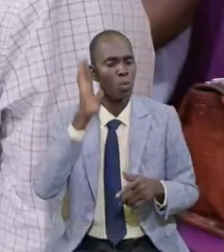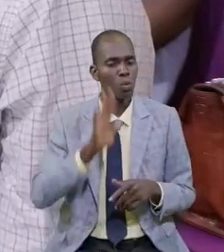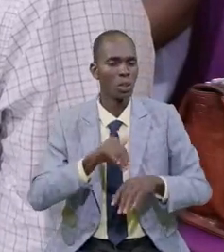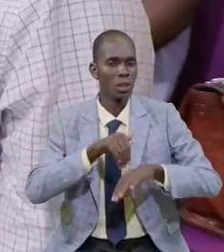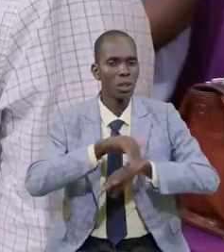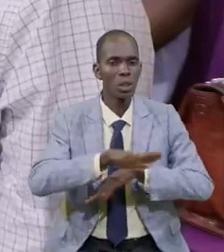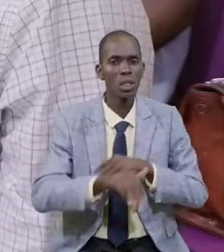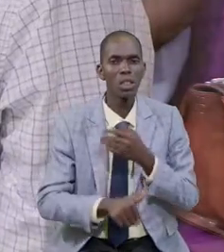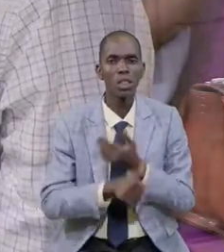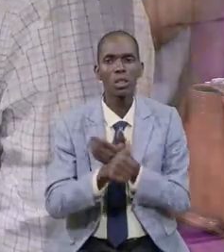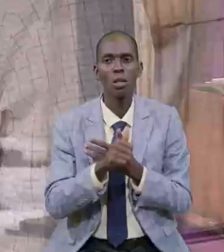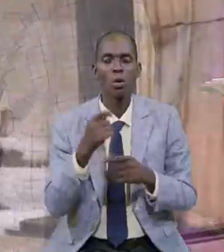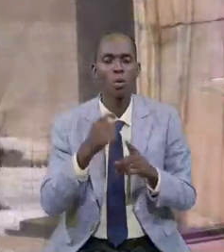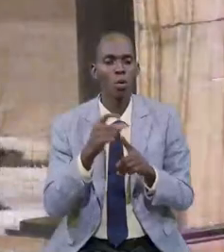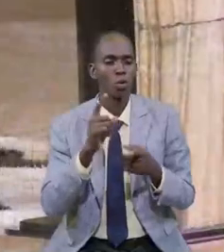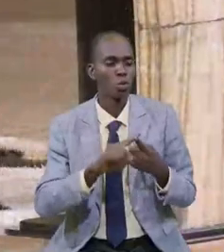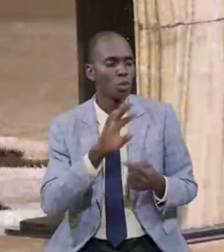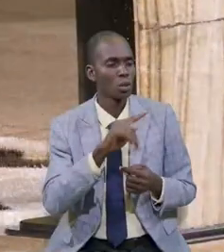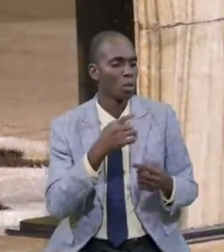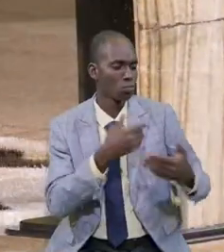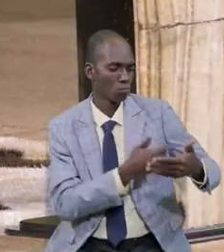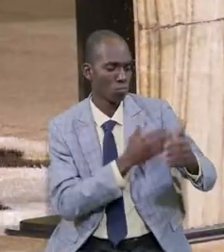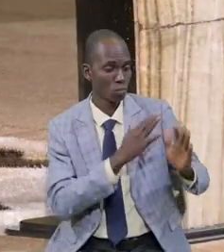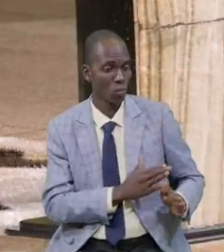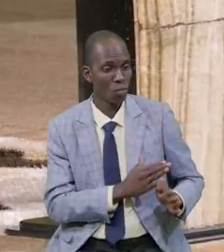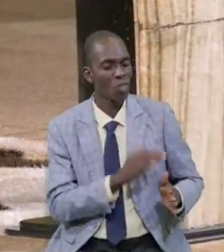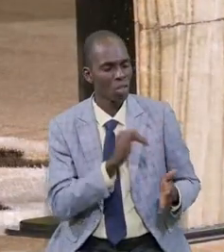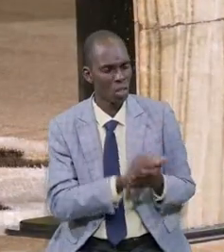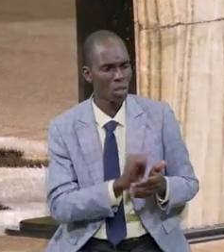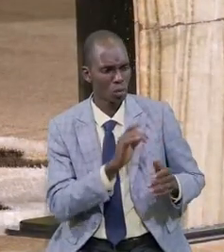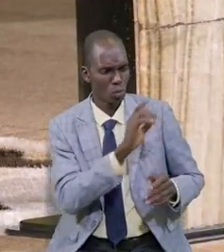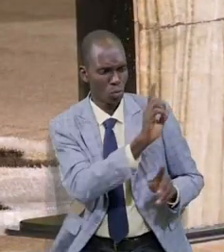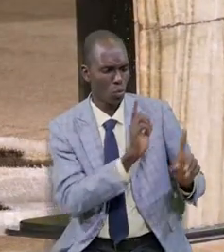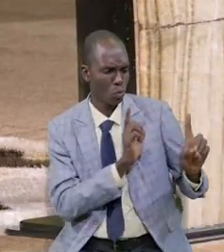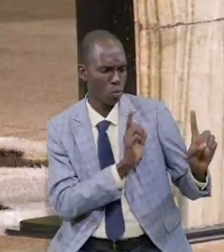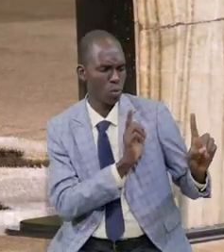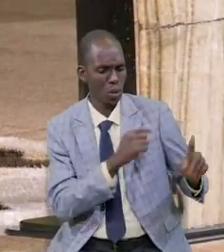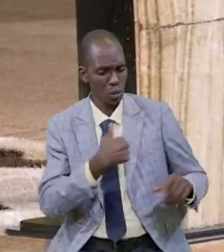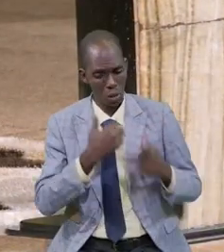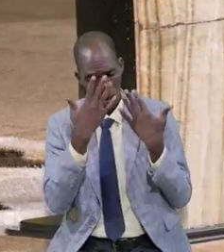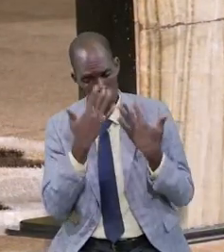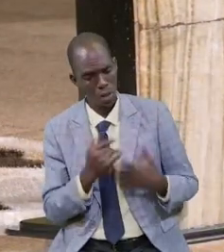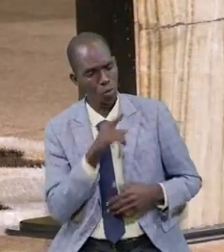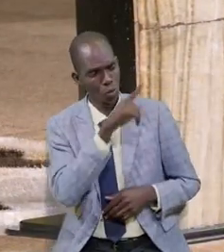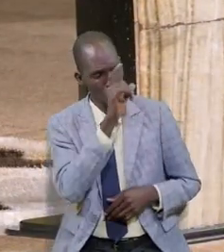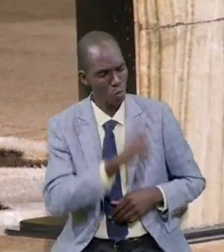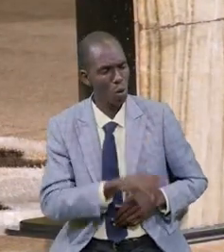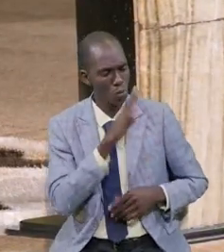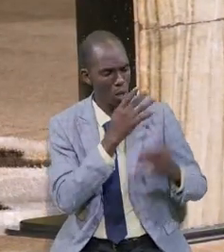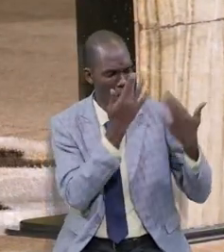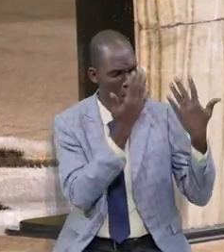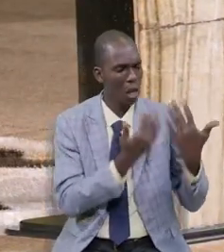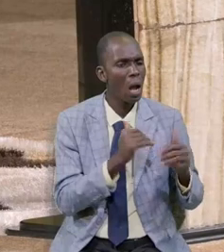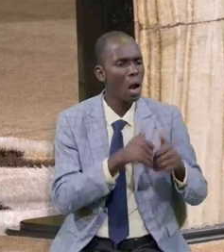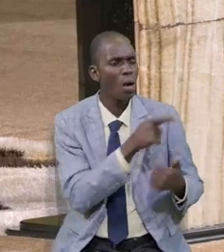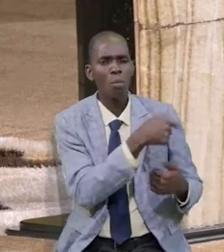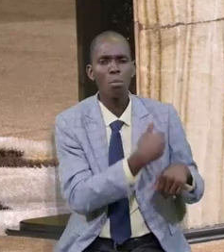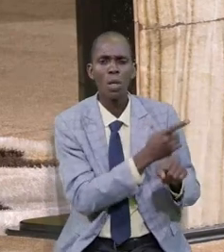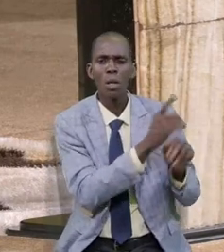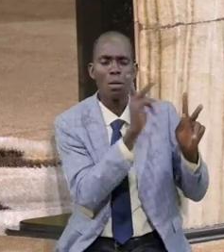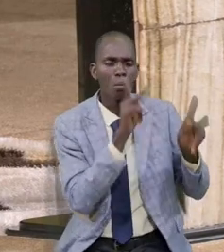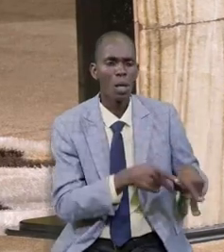vont envoyer des paroles venimeuse à leurs voisins. Comme je suis triste, eux aussi doivent être tristes. C'est